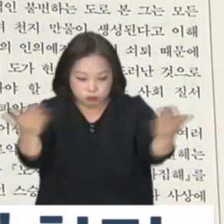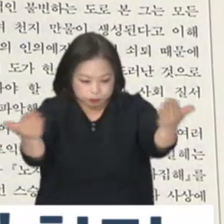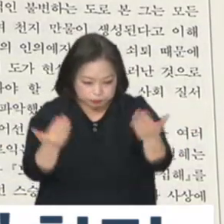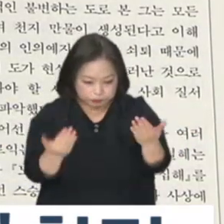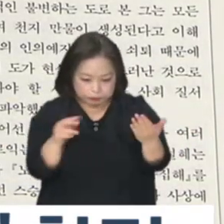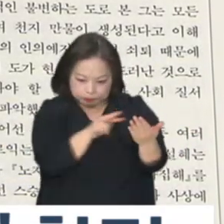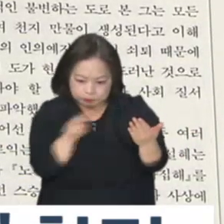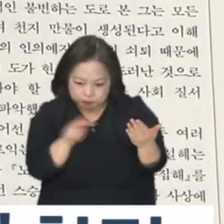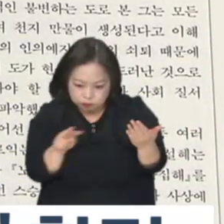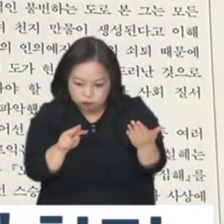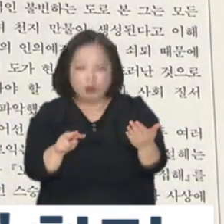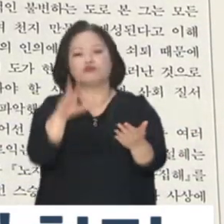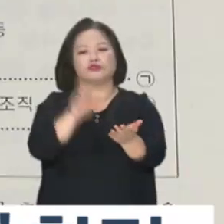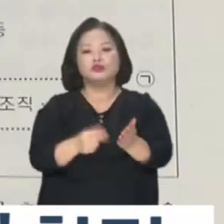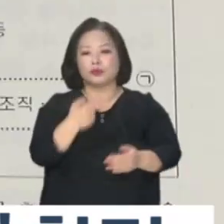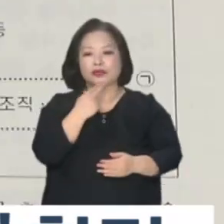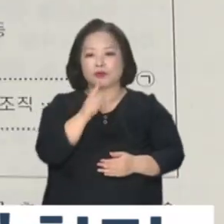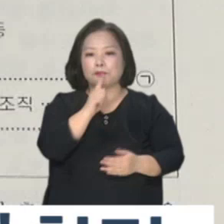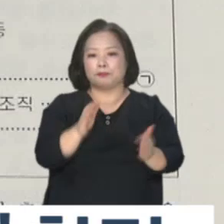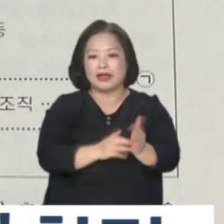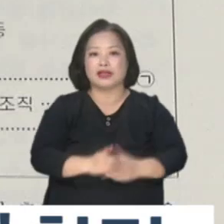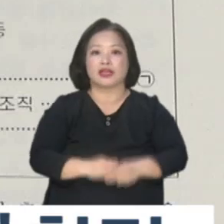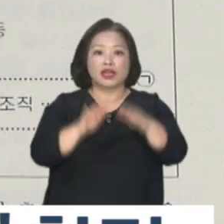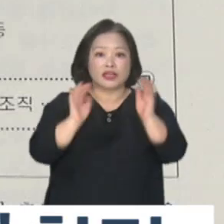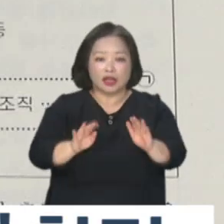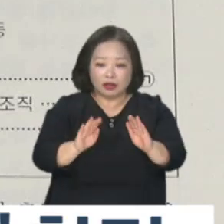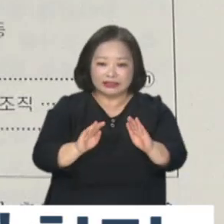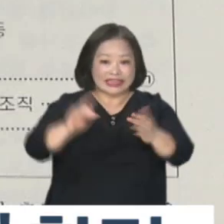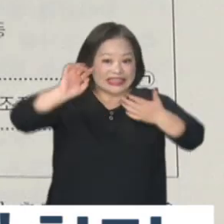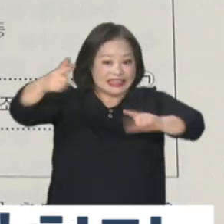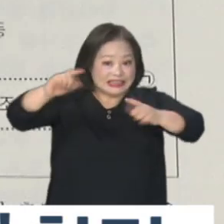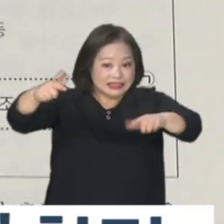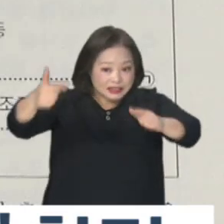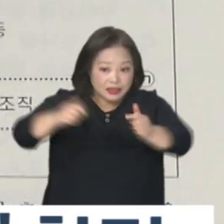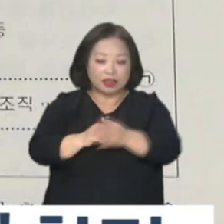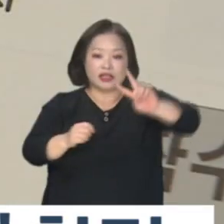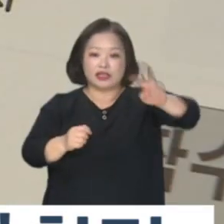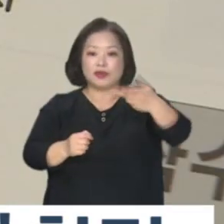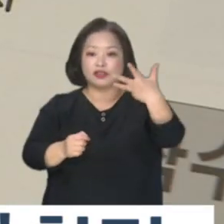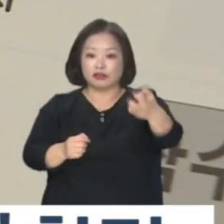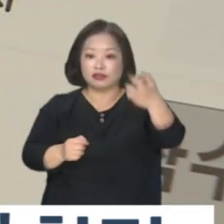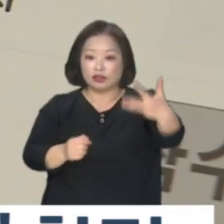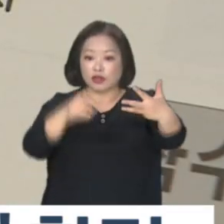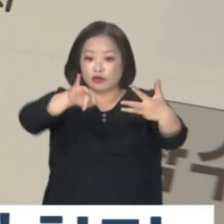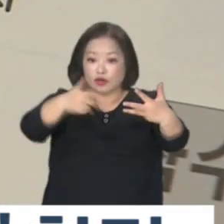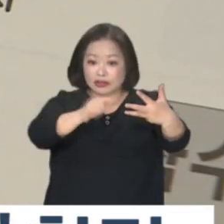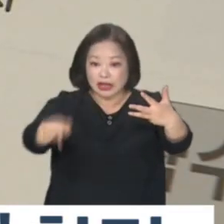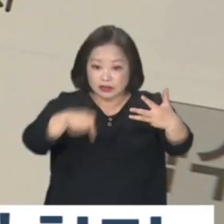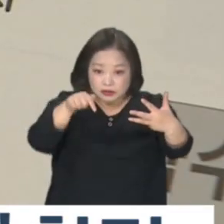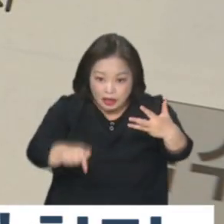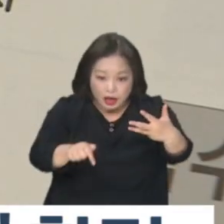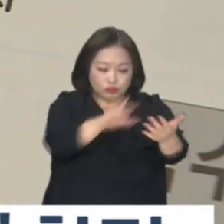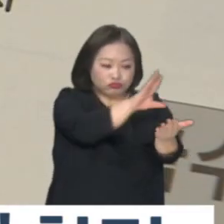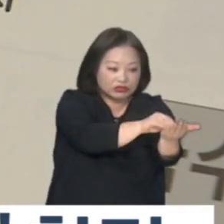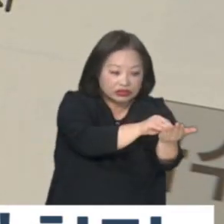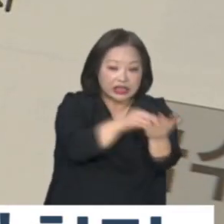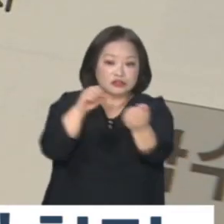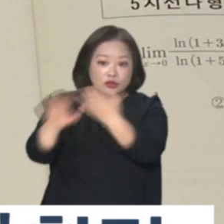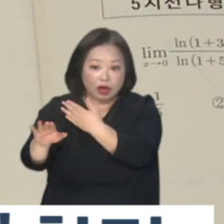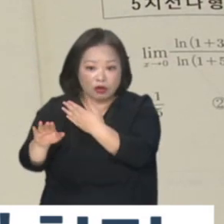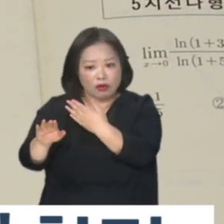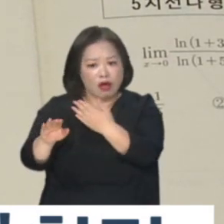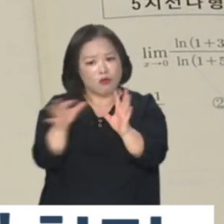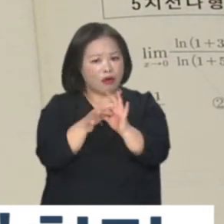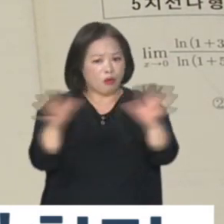냈습니다 평가원은 지난 20일까지 접수된 이의신청 208건 중 문제 및 정답과 관련이 없는